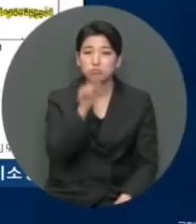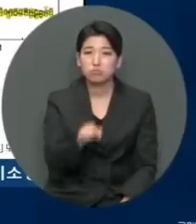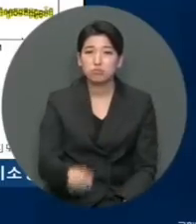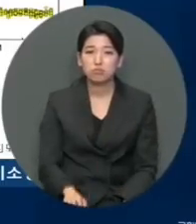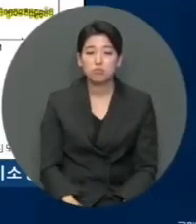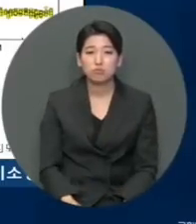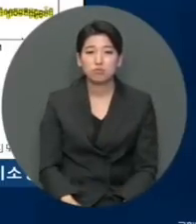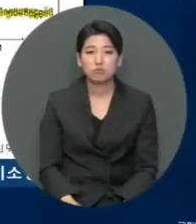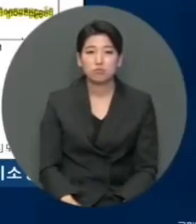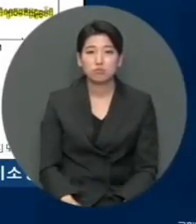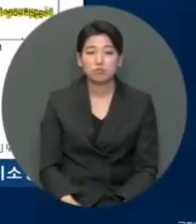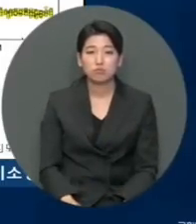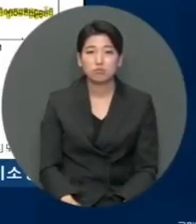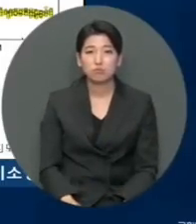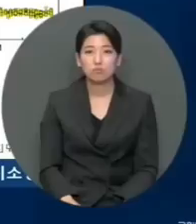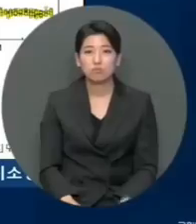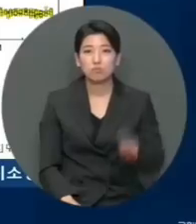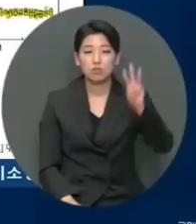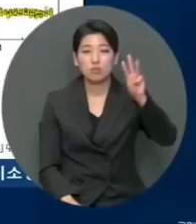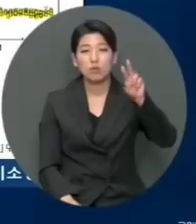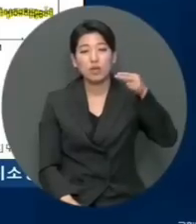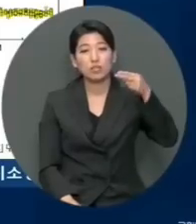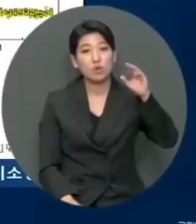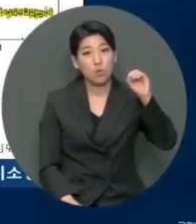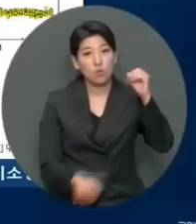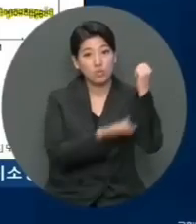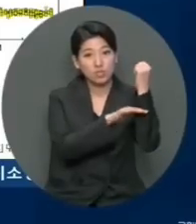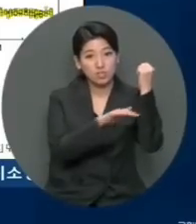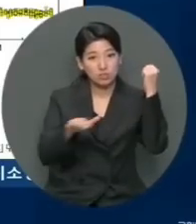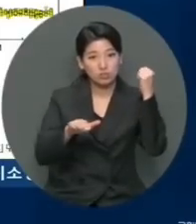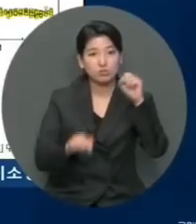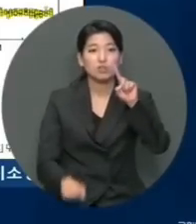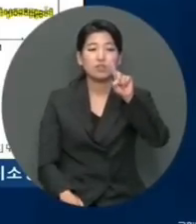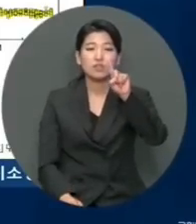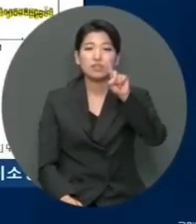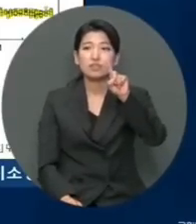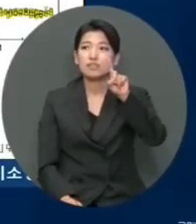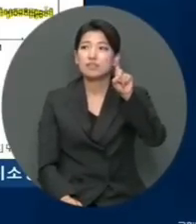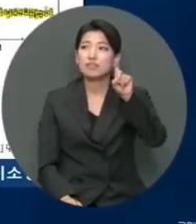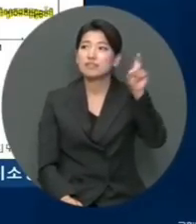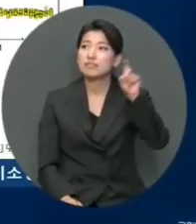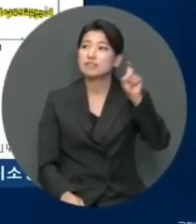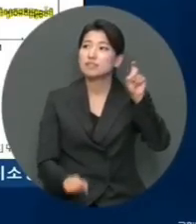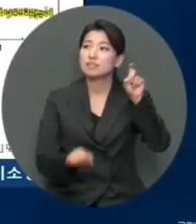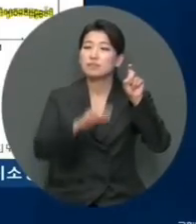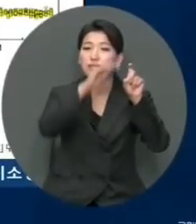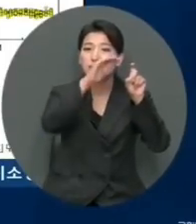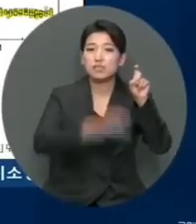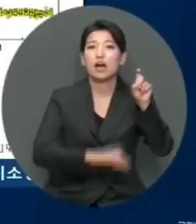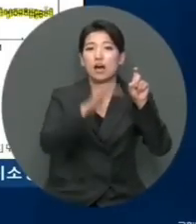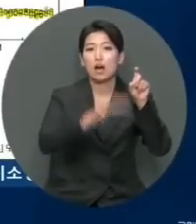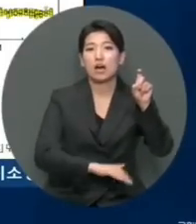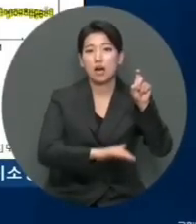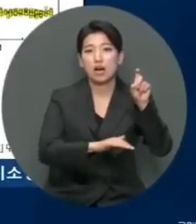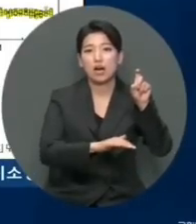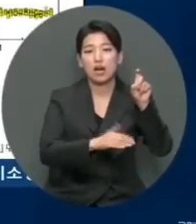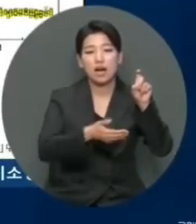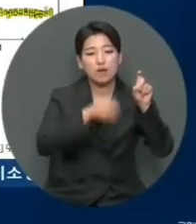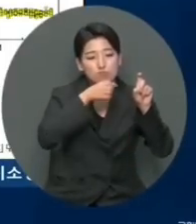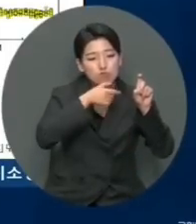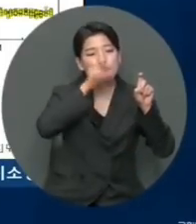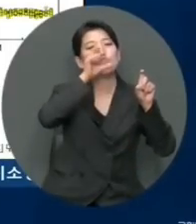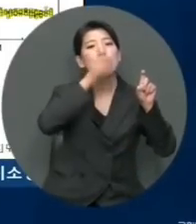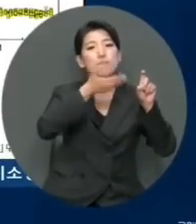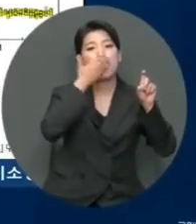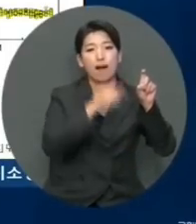WHO 먹는 물 기준이 10백크렐이잖아요. 그럼 우리가 우리 입으로 우리 자체 보고서에 아